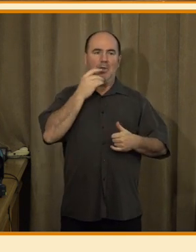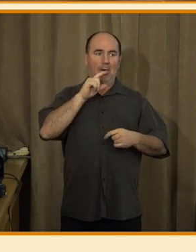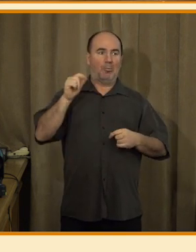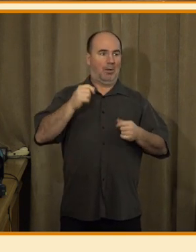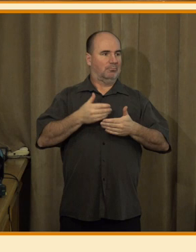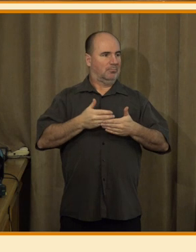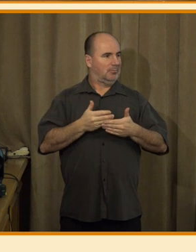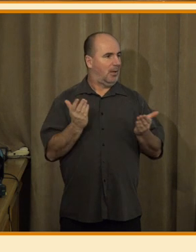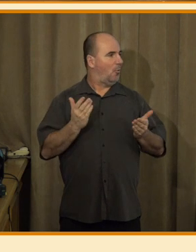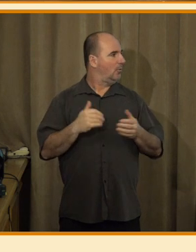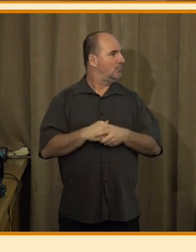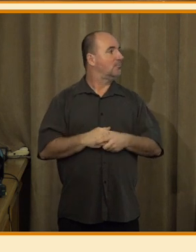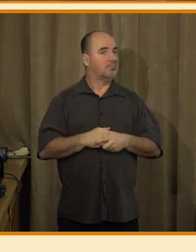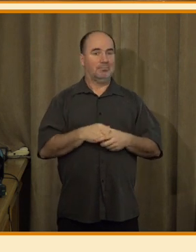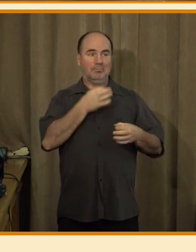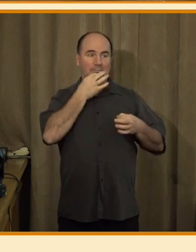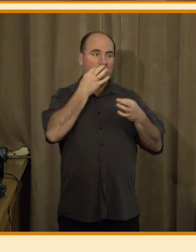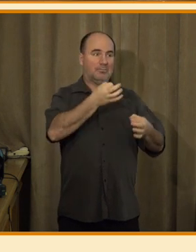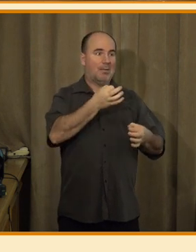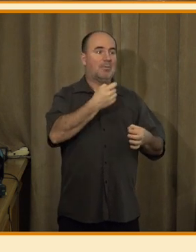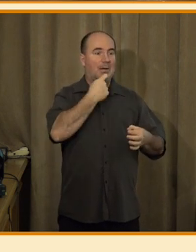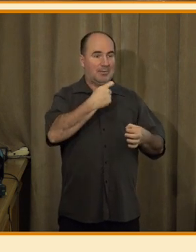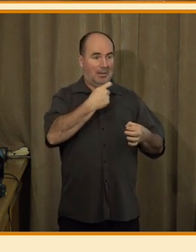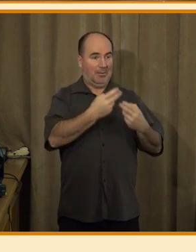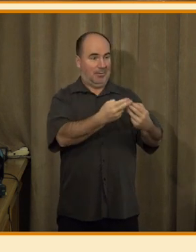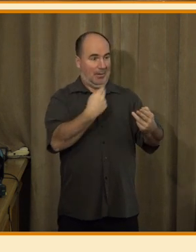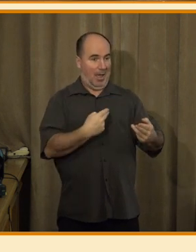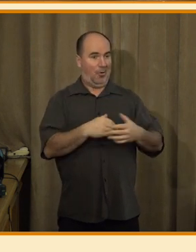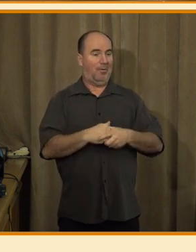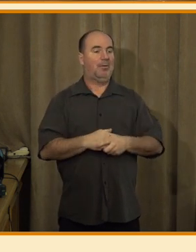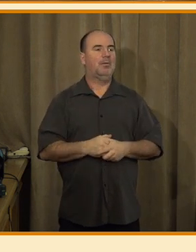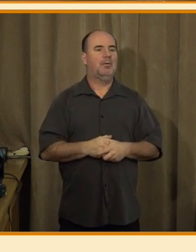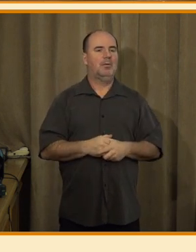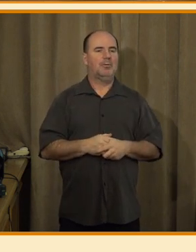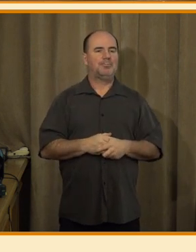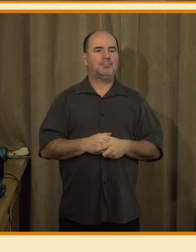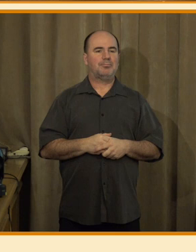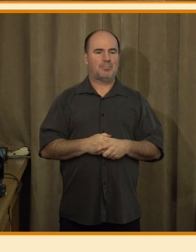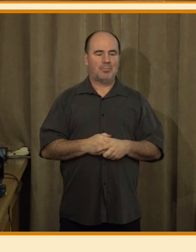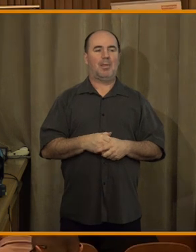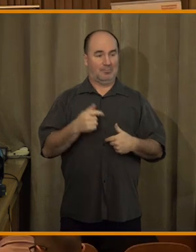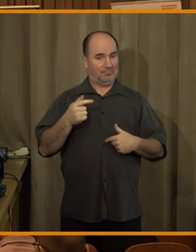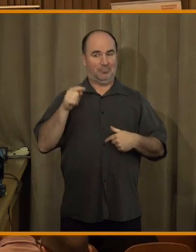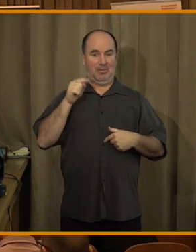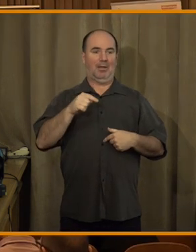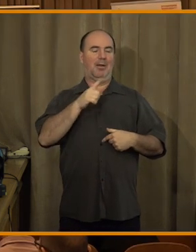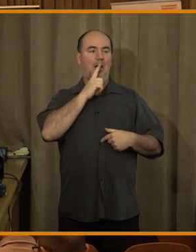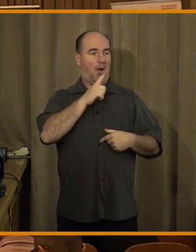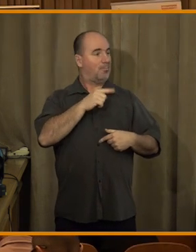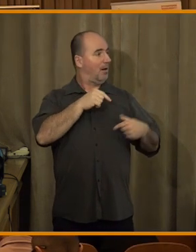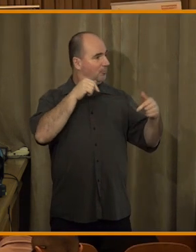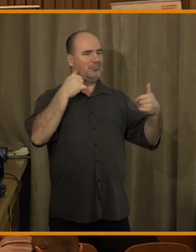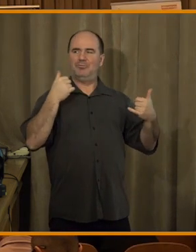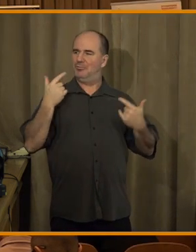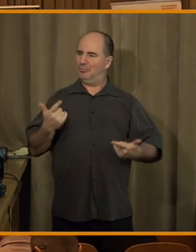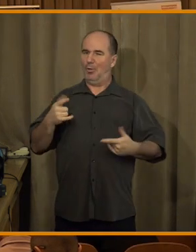That's not a rhetorical question, it's question from the public. Tom Frederick Blenning ji zadal vám v angličtině paní tlumočnice do